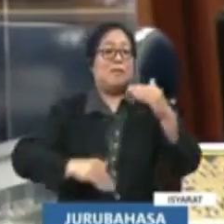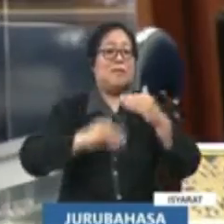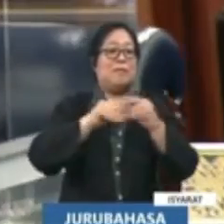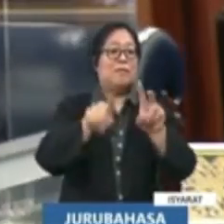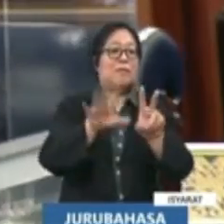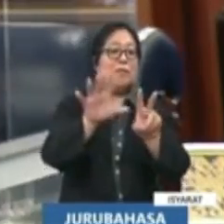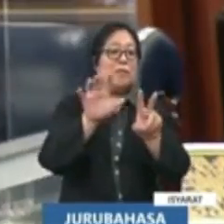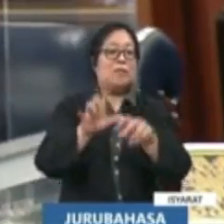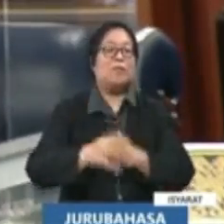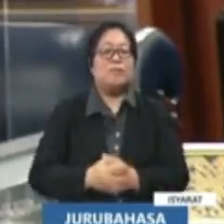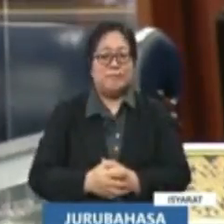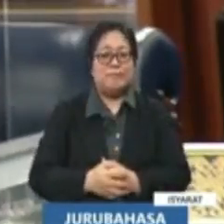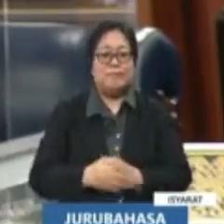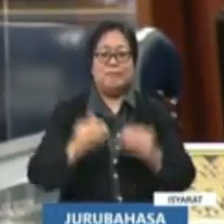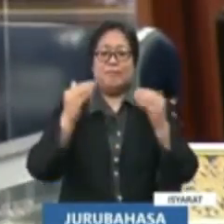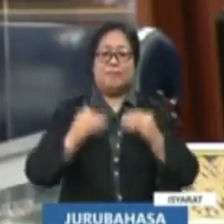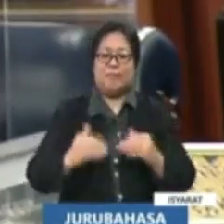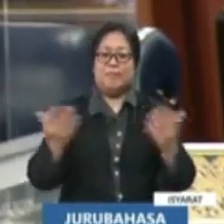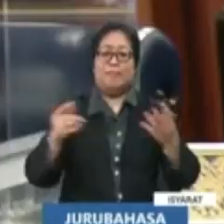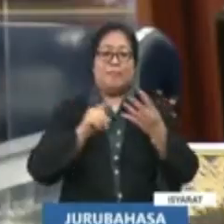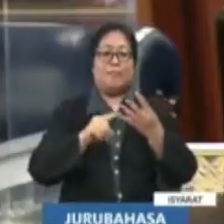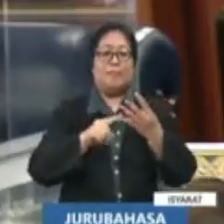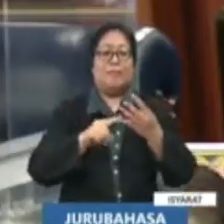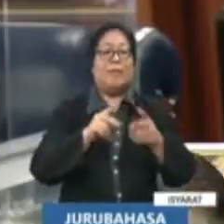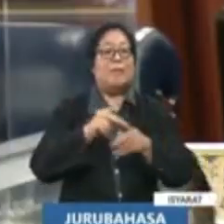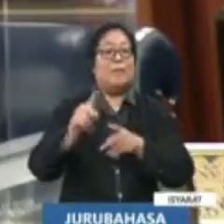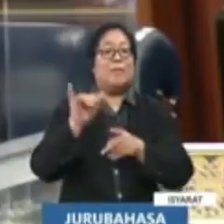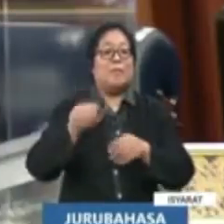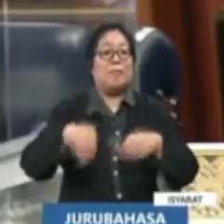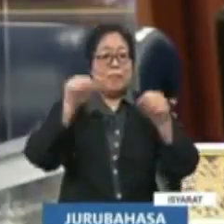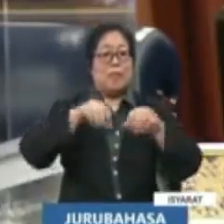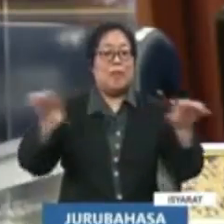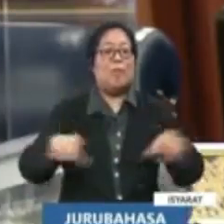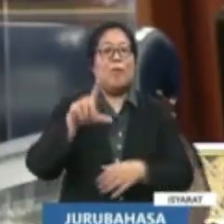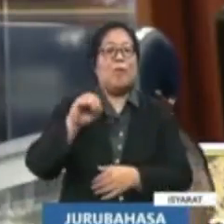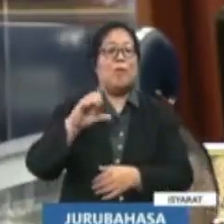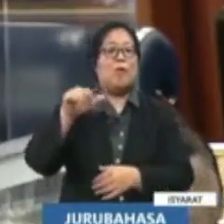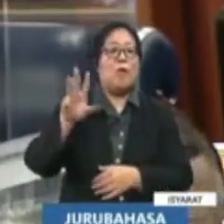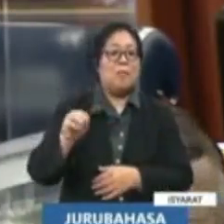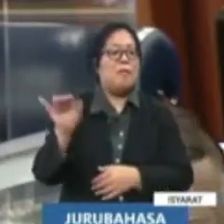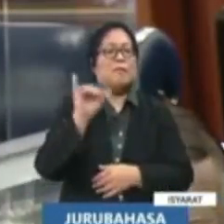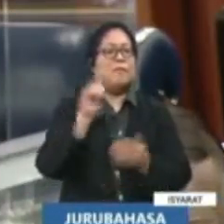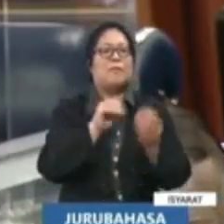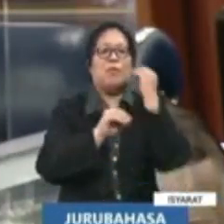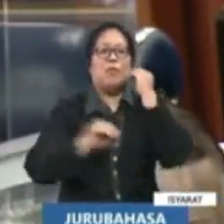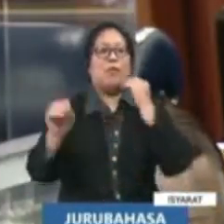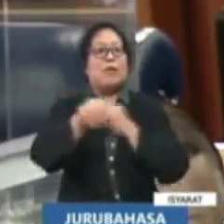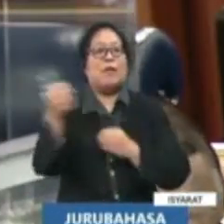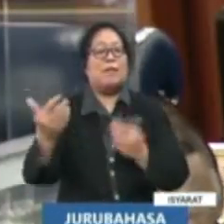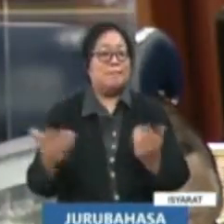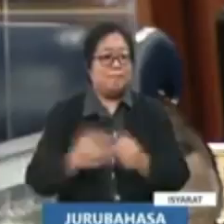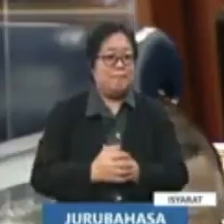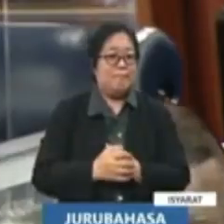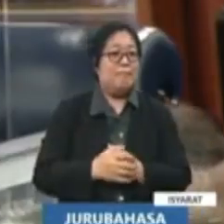2000.500 keempatnya ialah pakar-paka juga dibenarkan bahwa lokem seperti dokter yang lain kayaknya